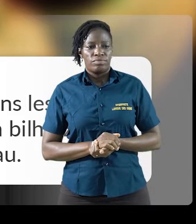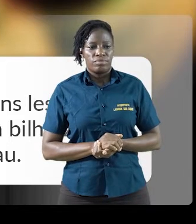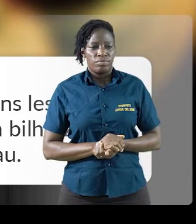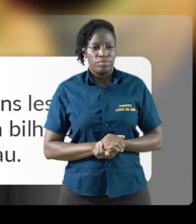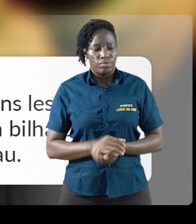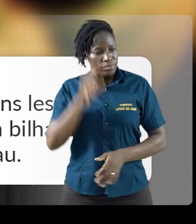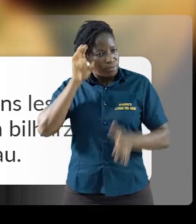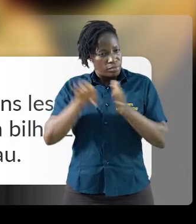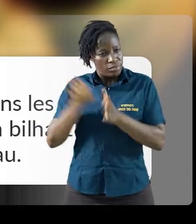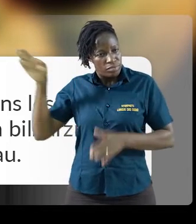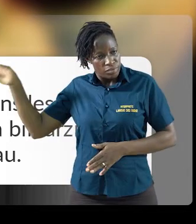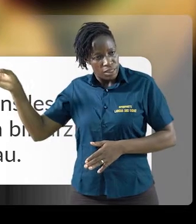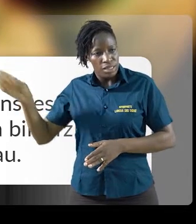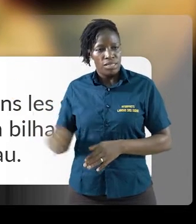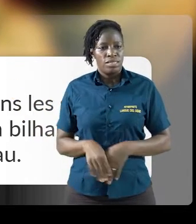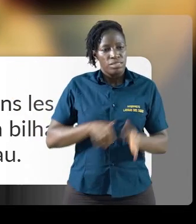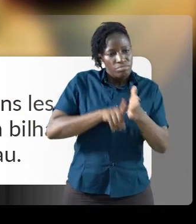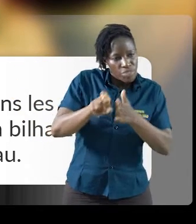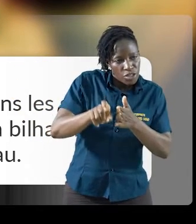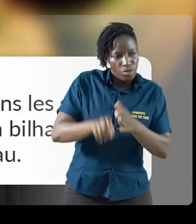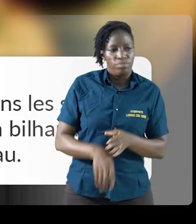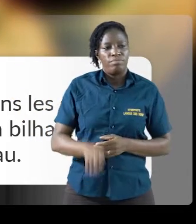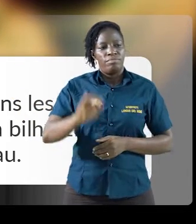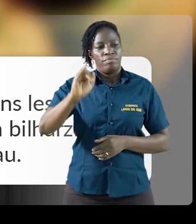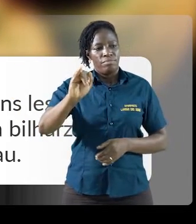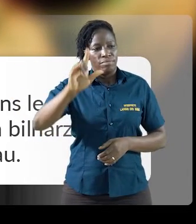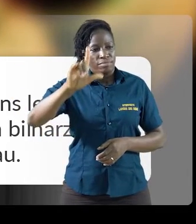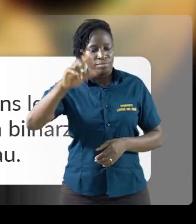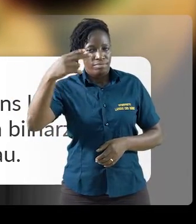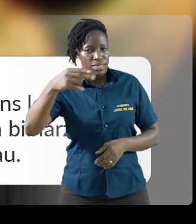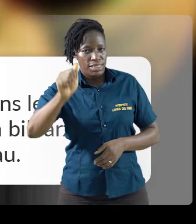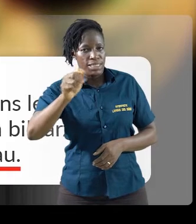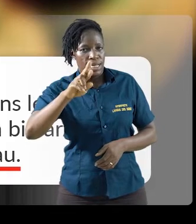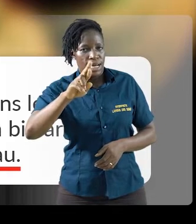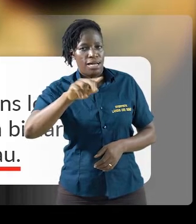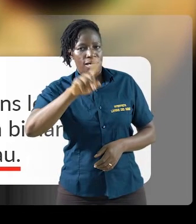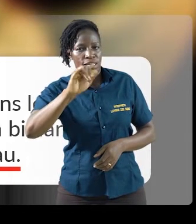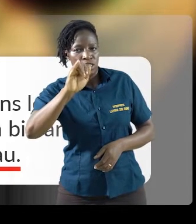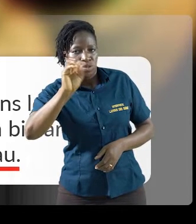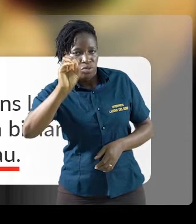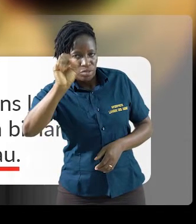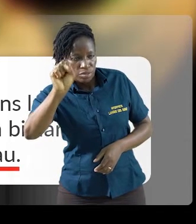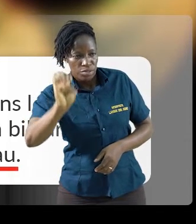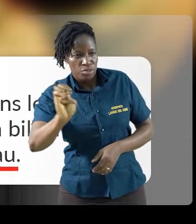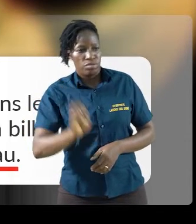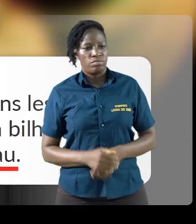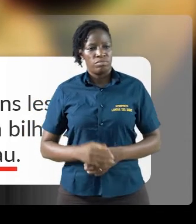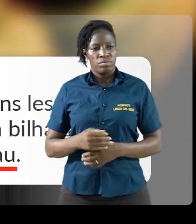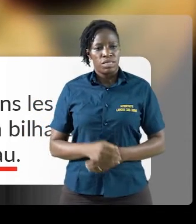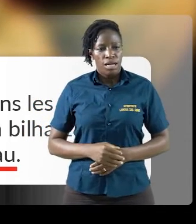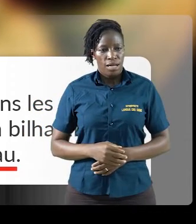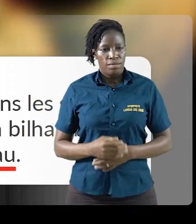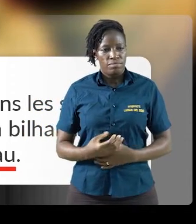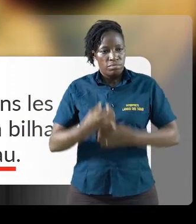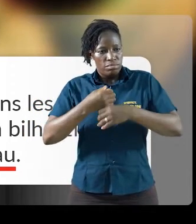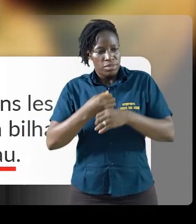pathogène de la bilharziose. Cette maladie est transmise par